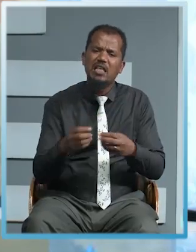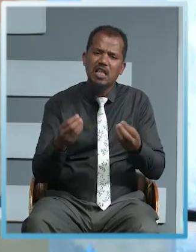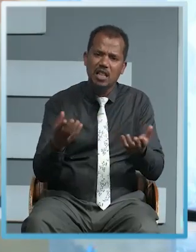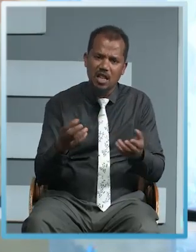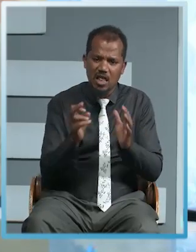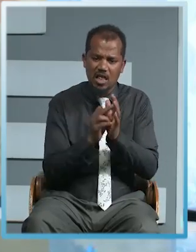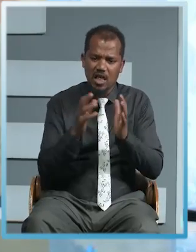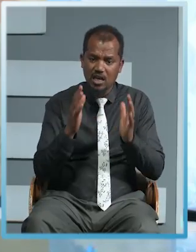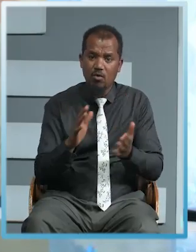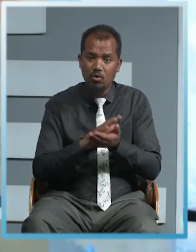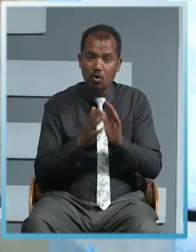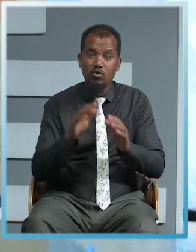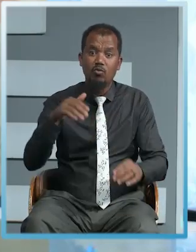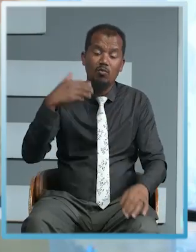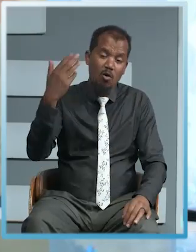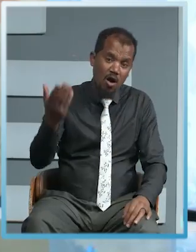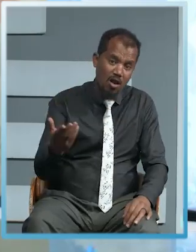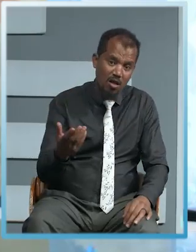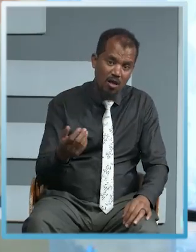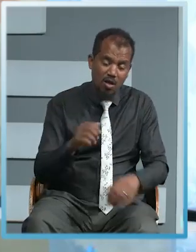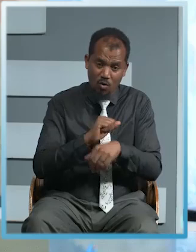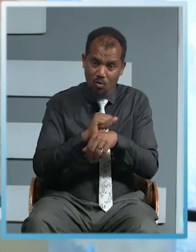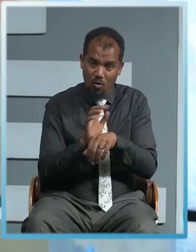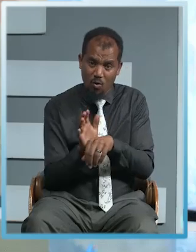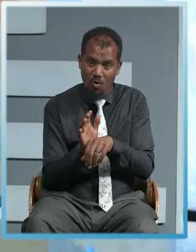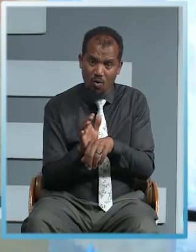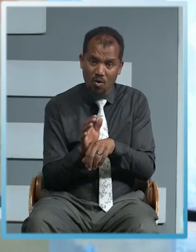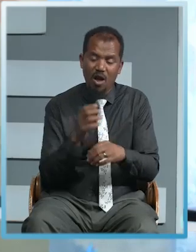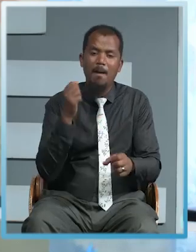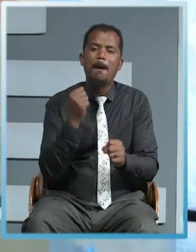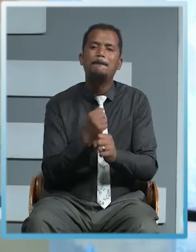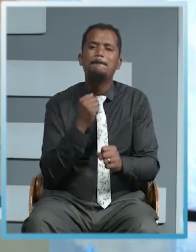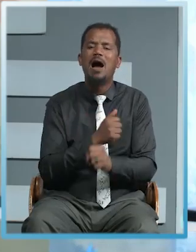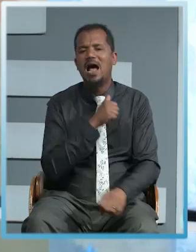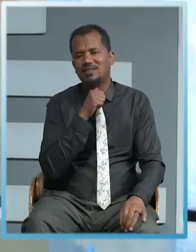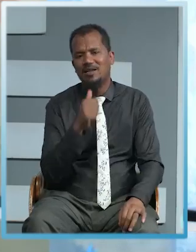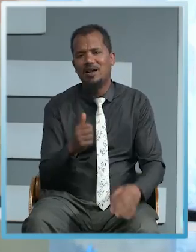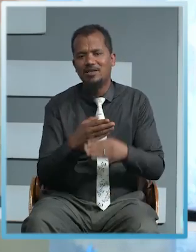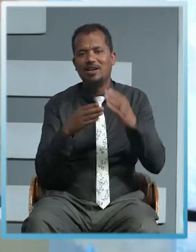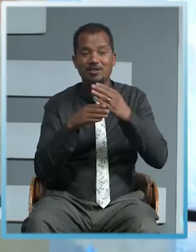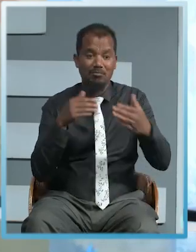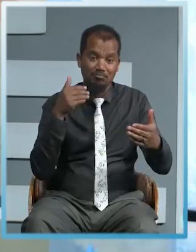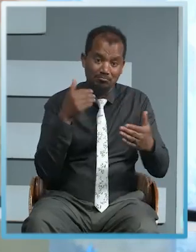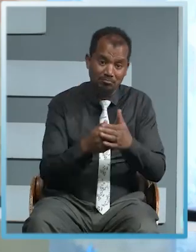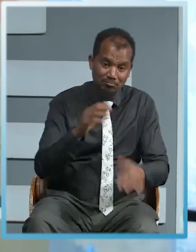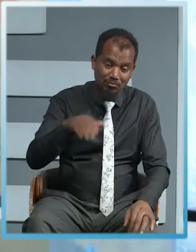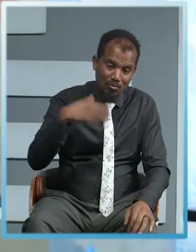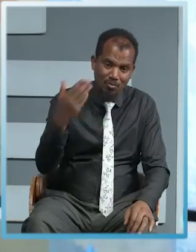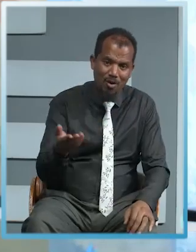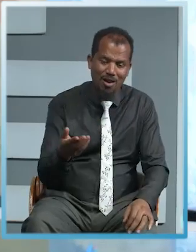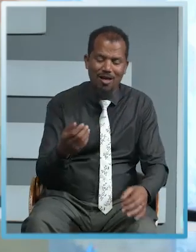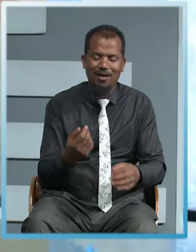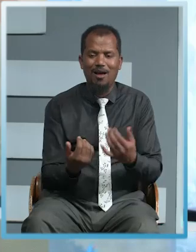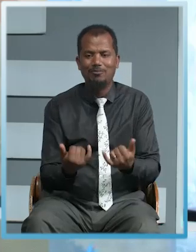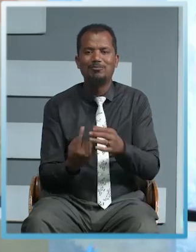በተለይም ህጋዊን ከሆን በኋላ በተለይም አሁን ኮሮና የማያስፈራ ደረጃ ከደረሰበት በኋላ ነው ብቅ